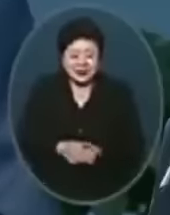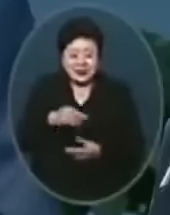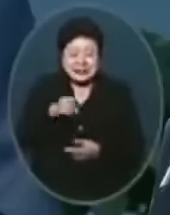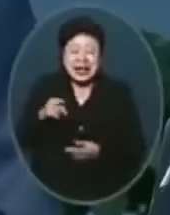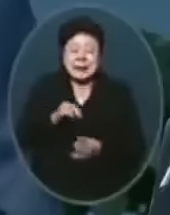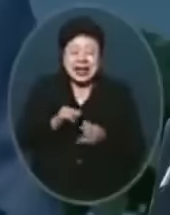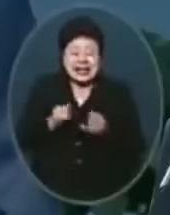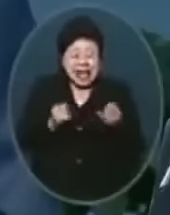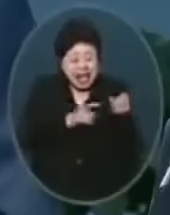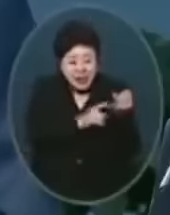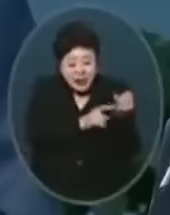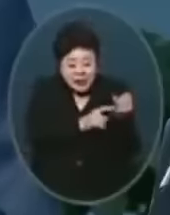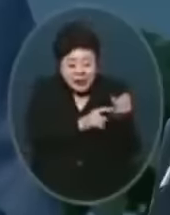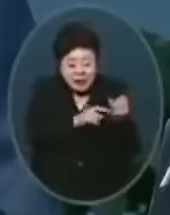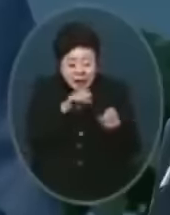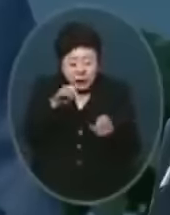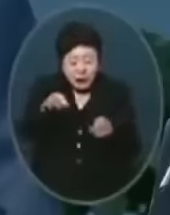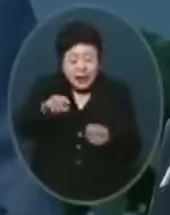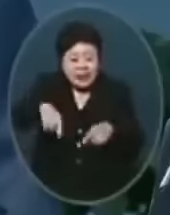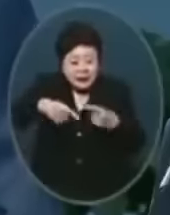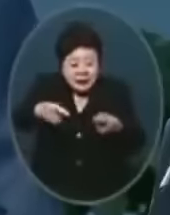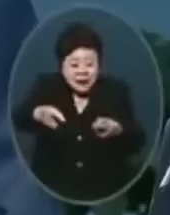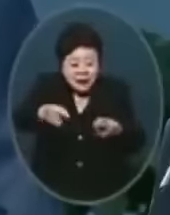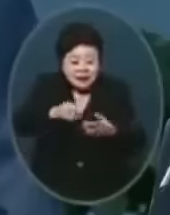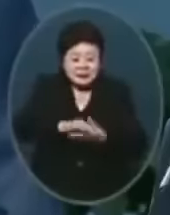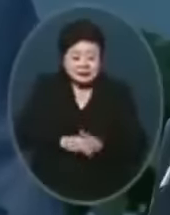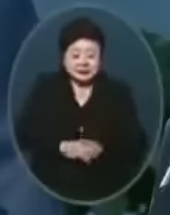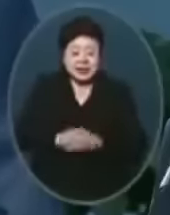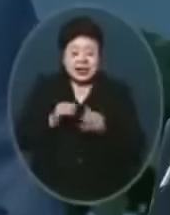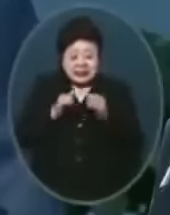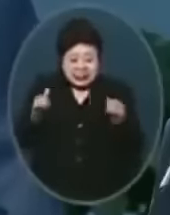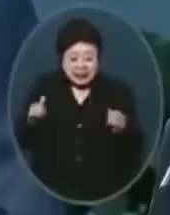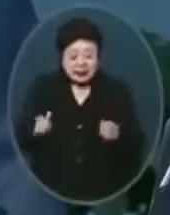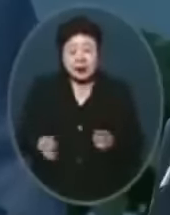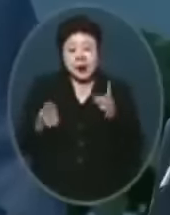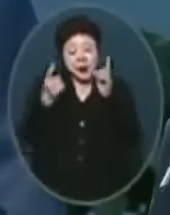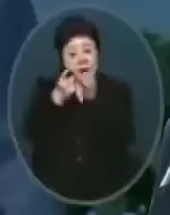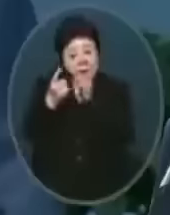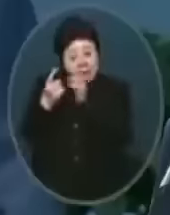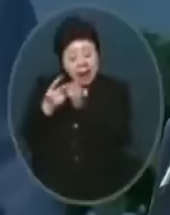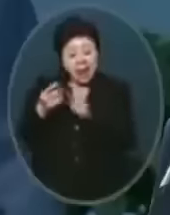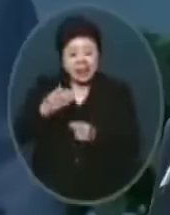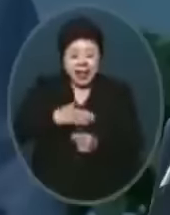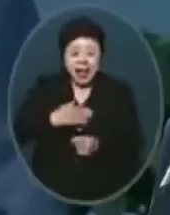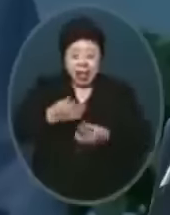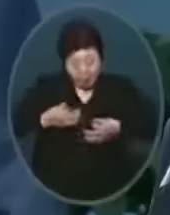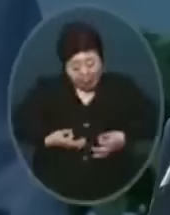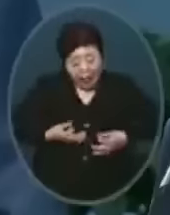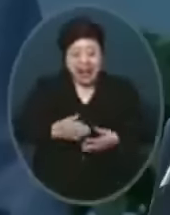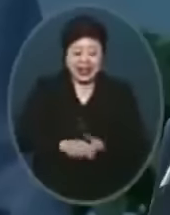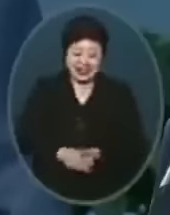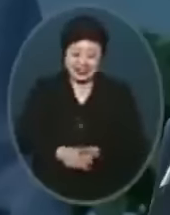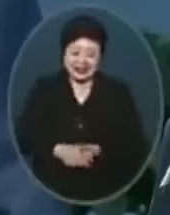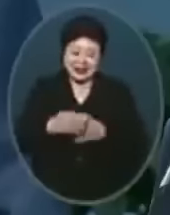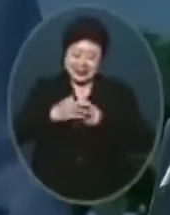사마리아 동리로 들어가서 사람들 보고 날 보라, 날 좀 보소, 날 좀 보소.